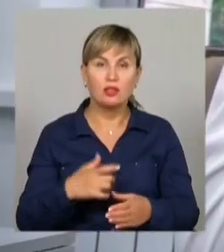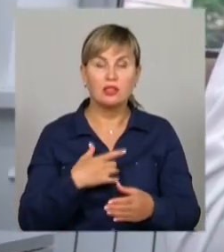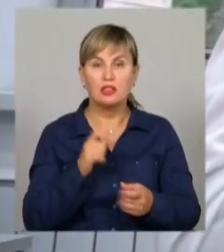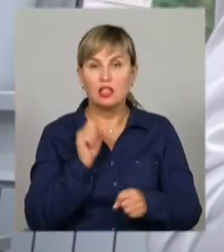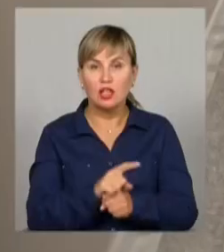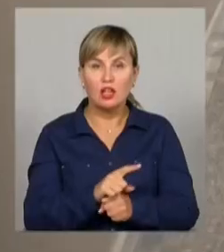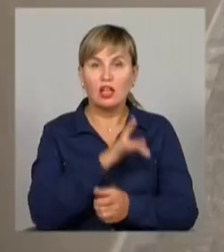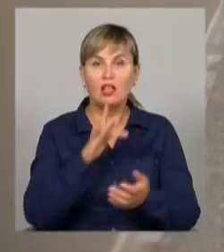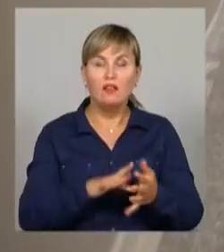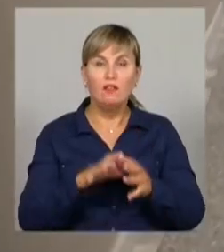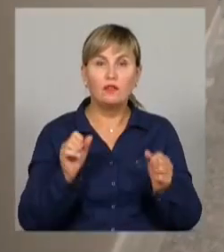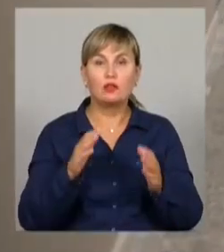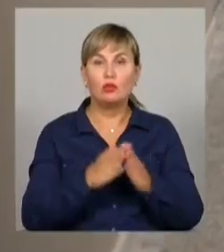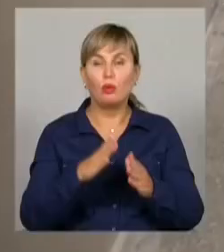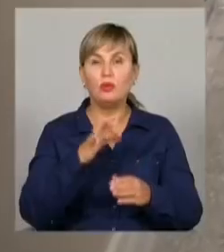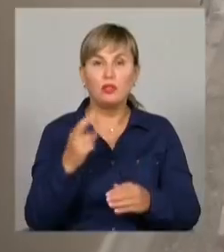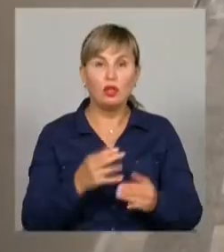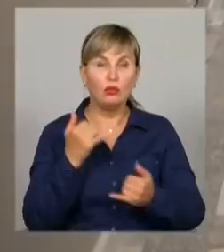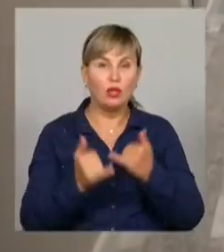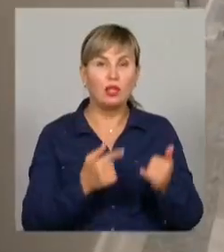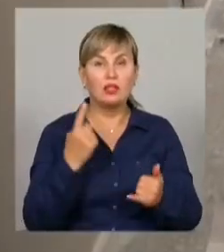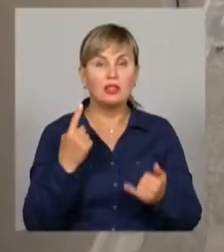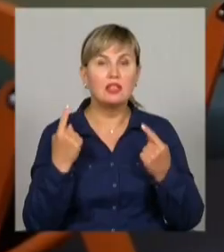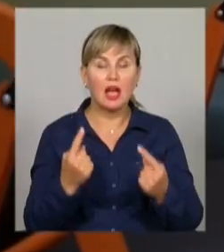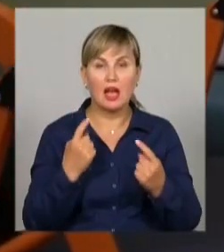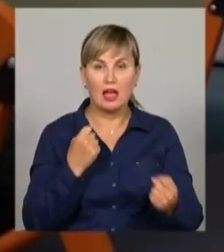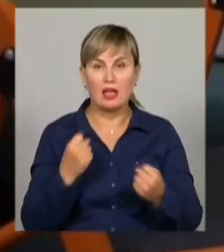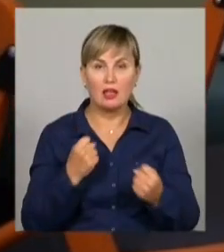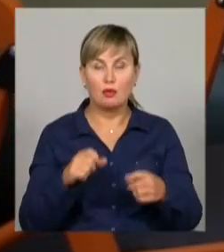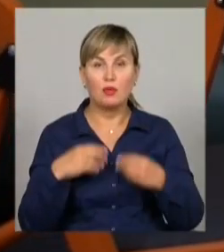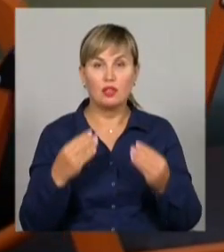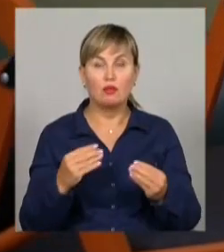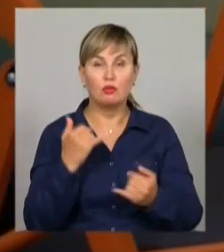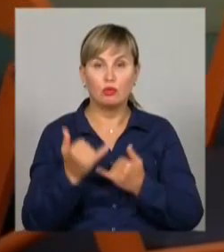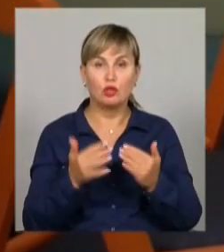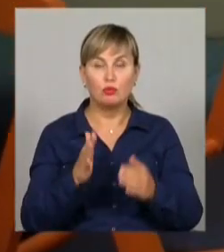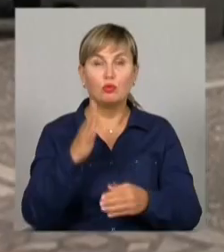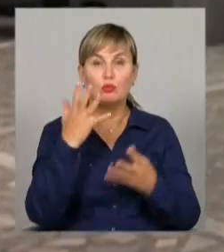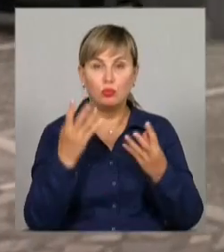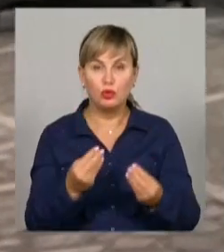задача городских властей. Дом социальных услуг – один из ярких тому примеров. Предоставлять услуги здесь будут в